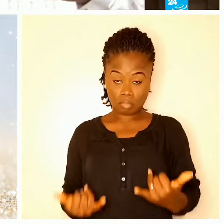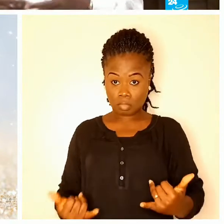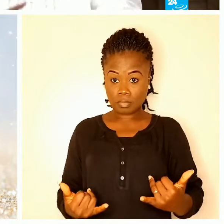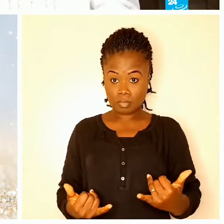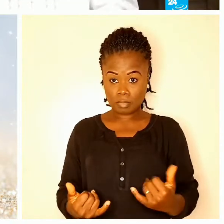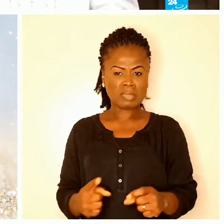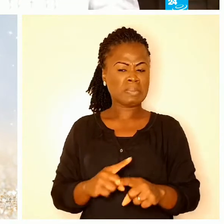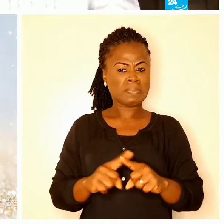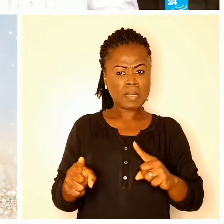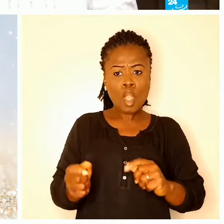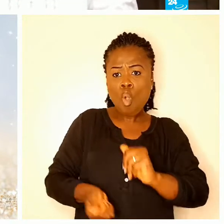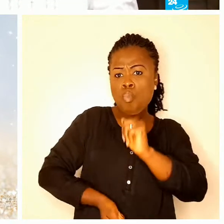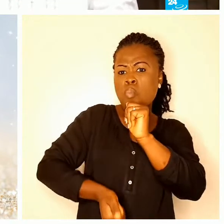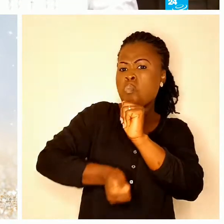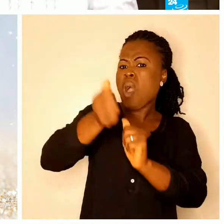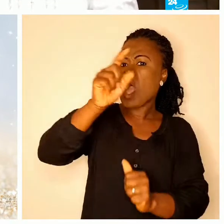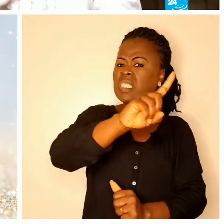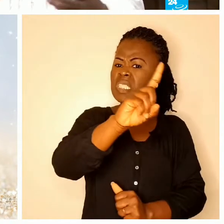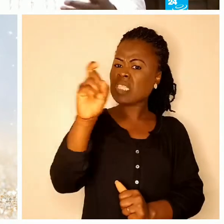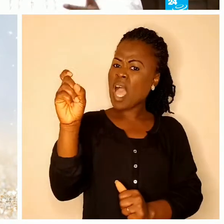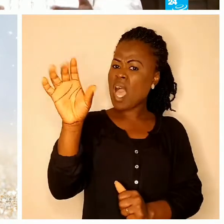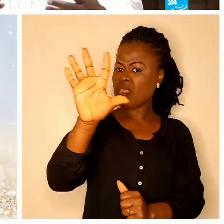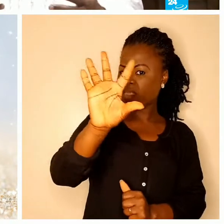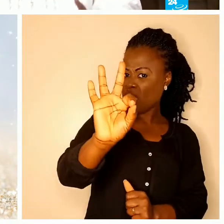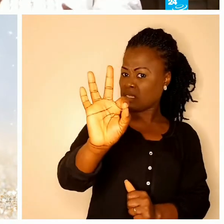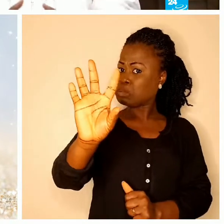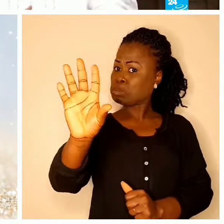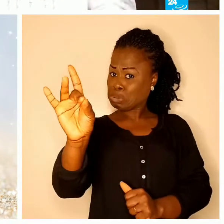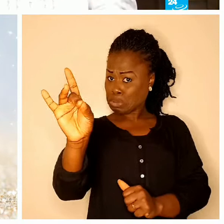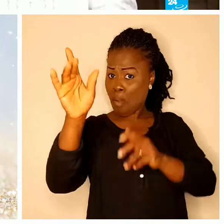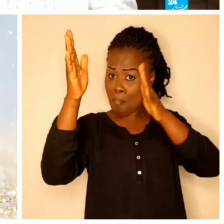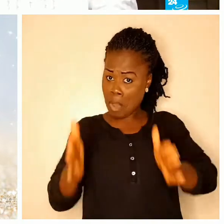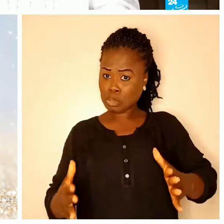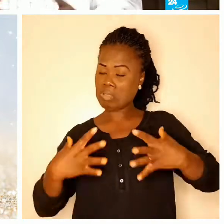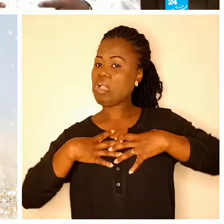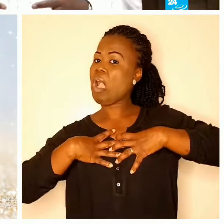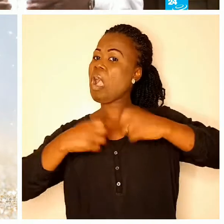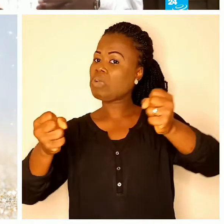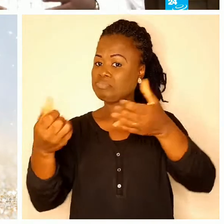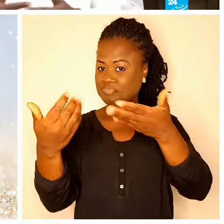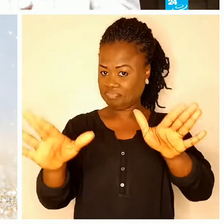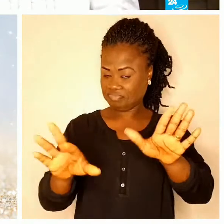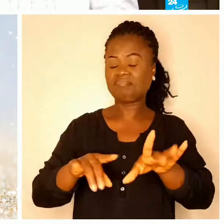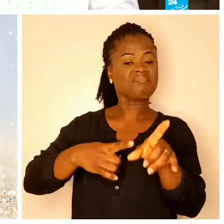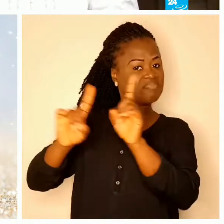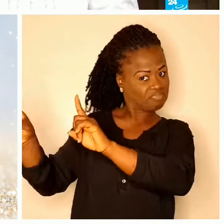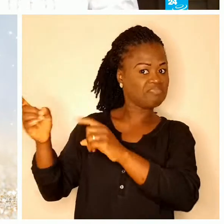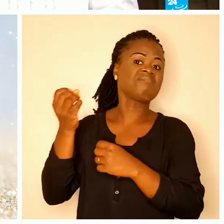de 198 qui sont sortis de l'hôpital, donc guéris, avec aujourd'hui